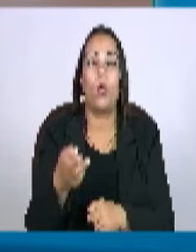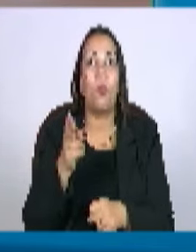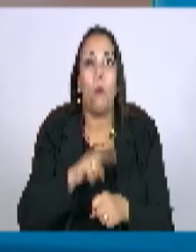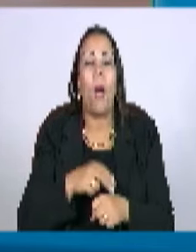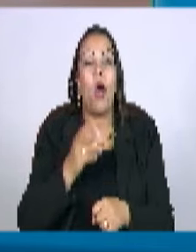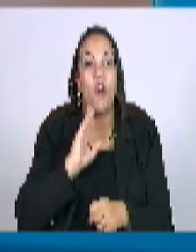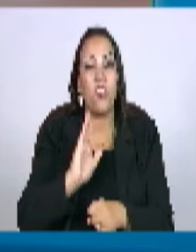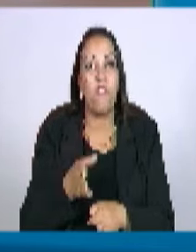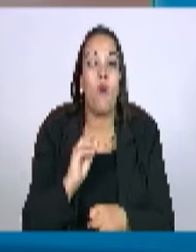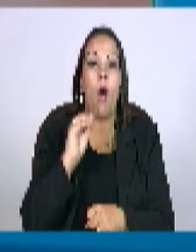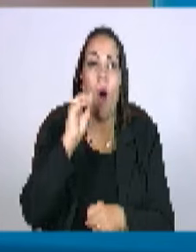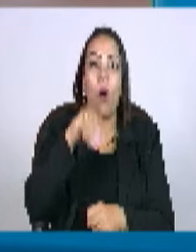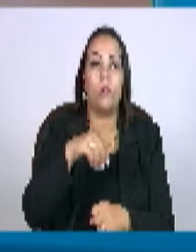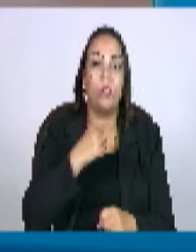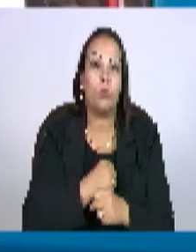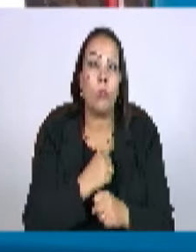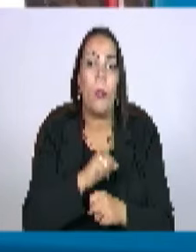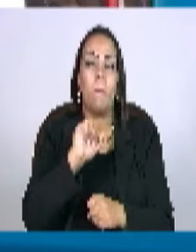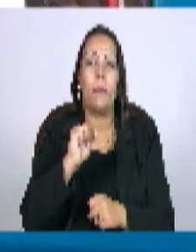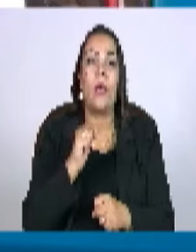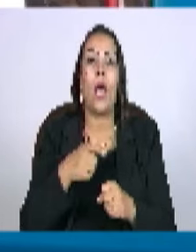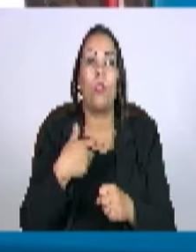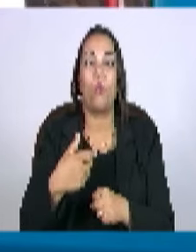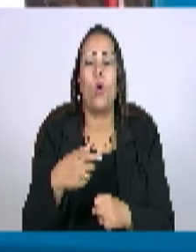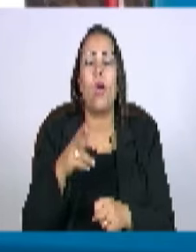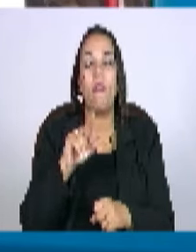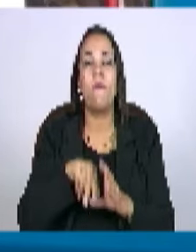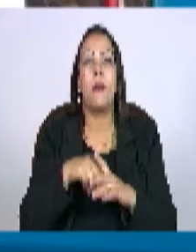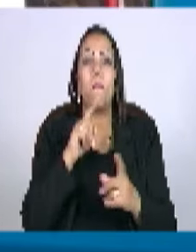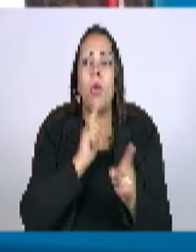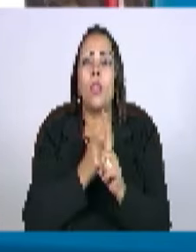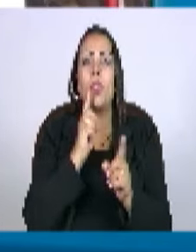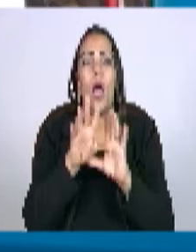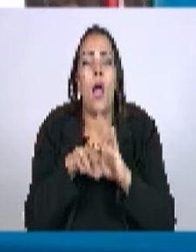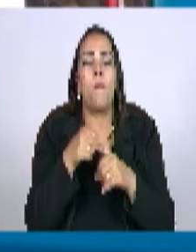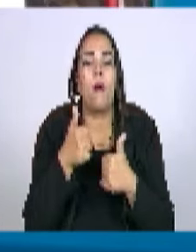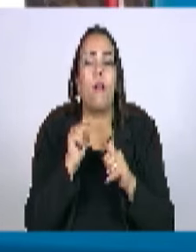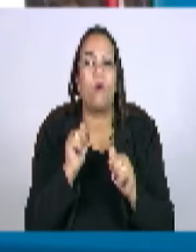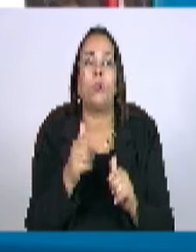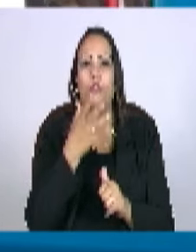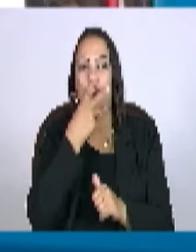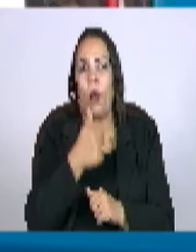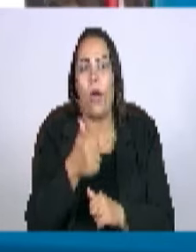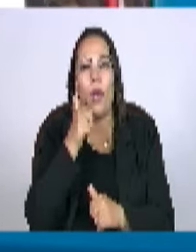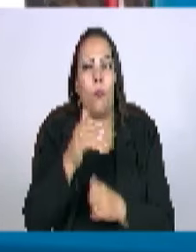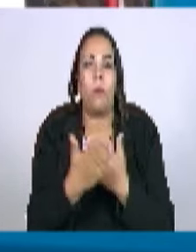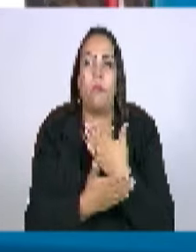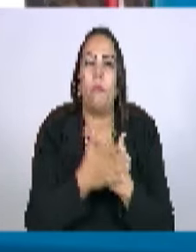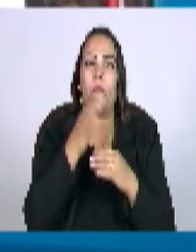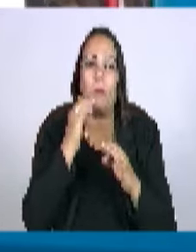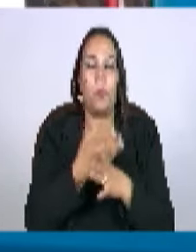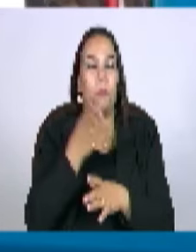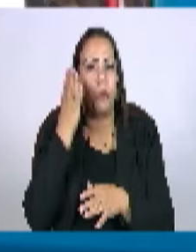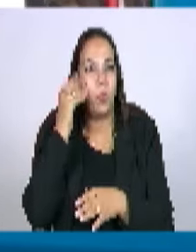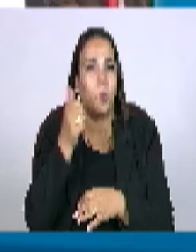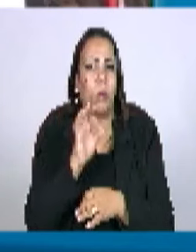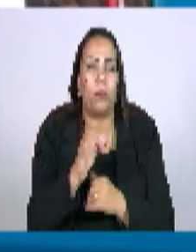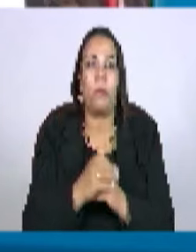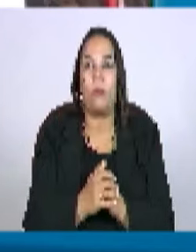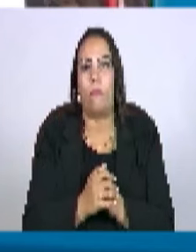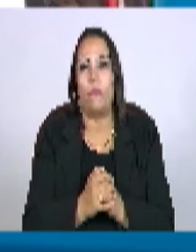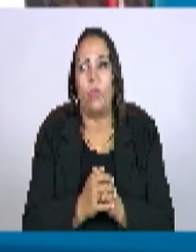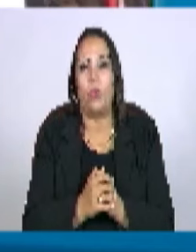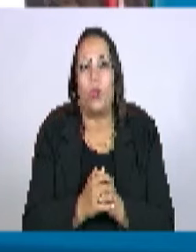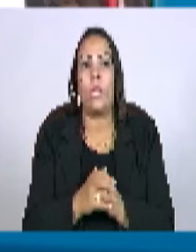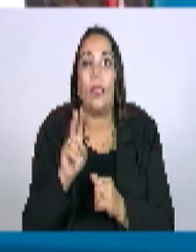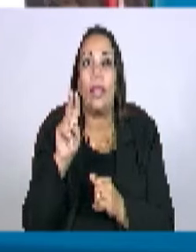التكنولوجيا في العمل الاهلي يعني فعلا كان ملتقى مصمم بطريقه حديثه ومعبره وملهمه جدا